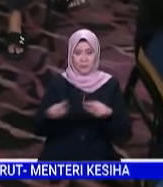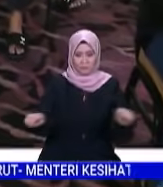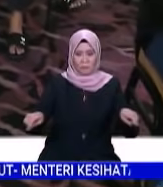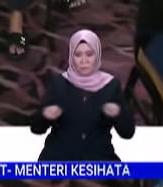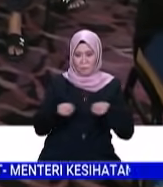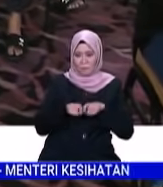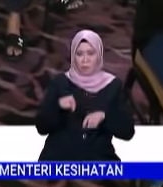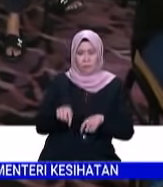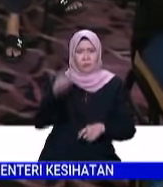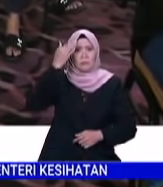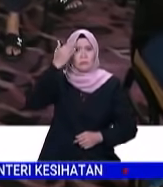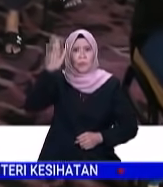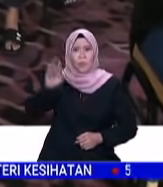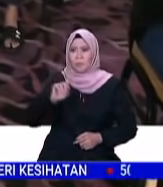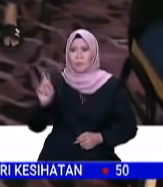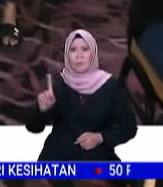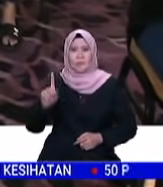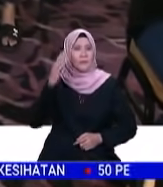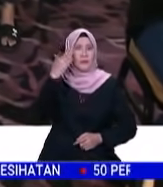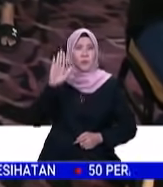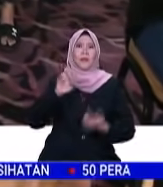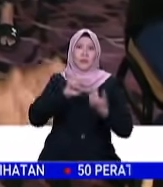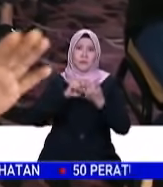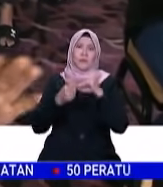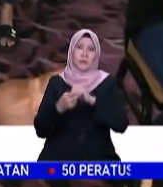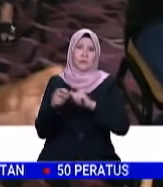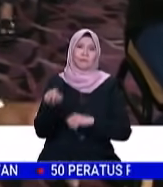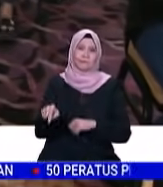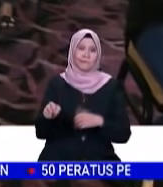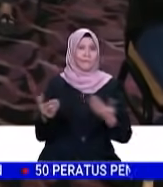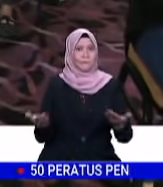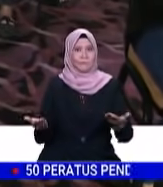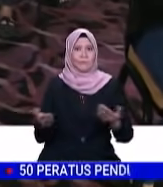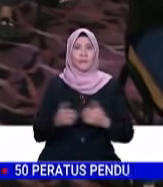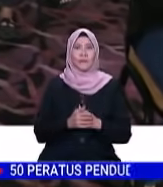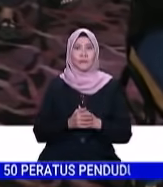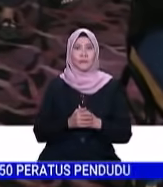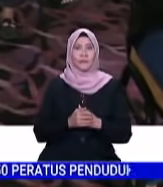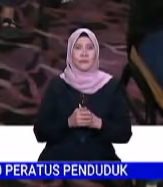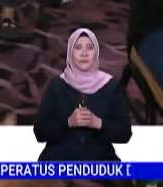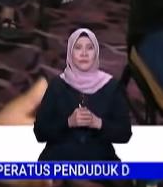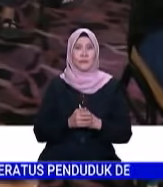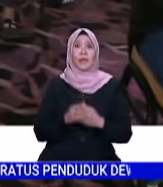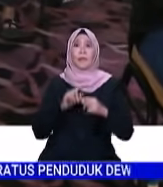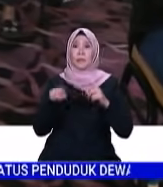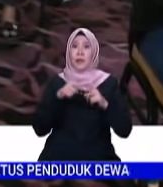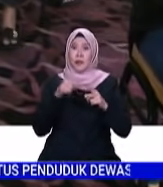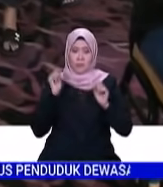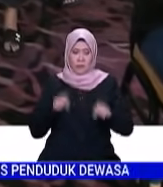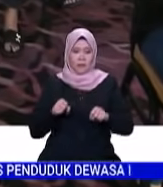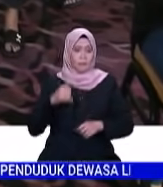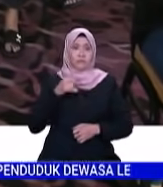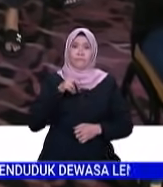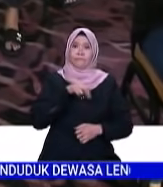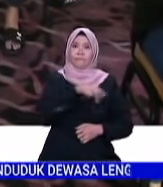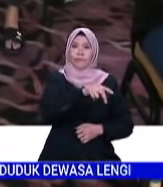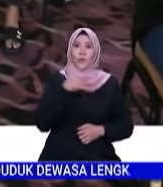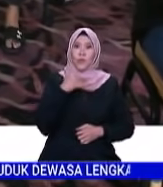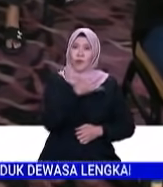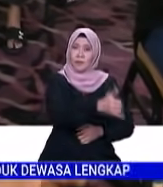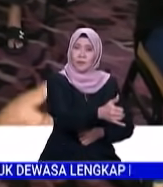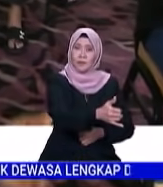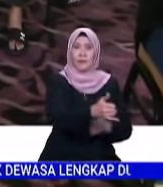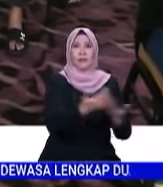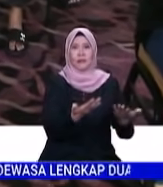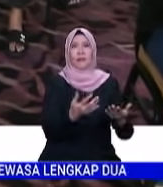kita tak tahu pergi, itu yang problem. So bila ada walk-in macam ni, kita tahu tempat,